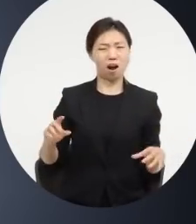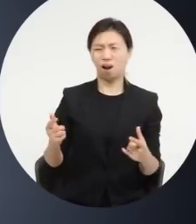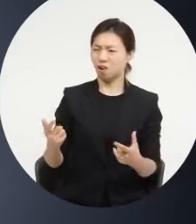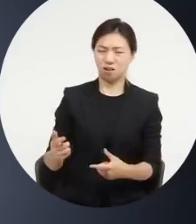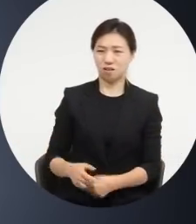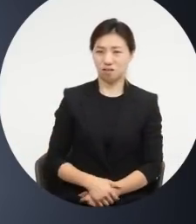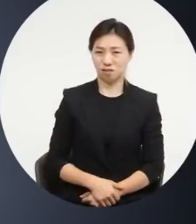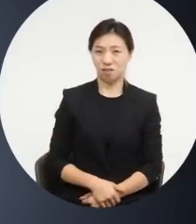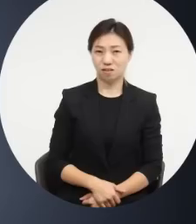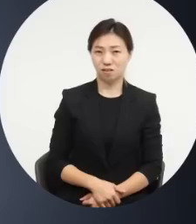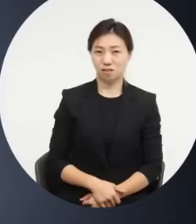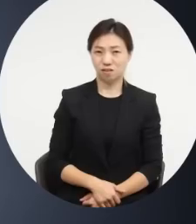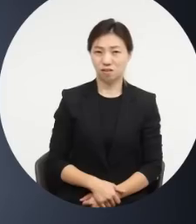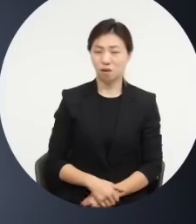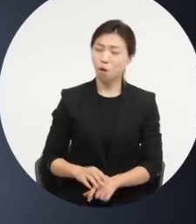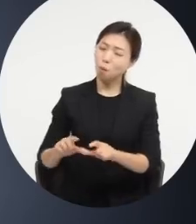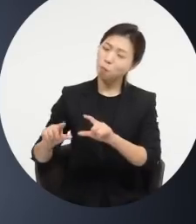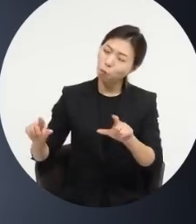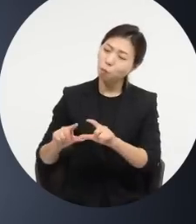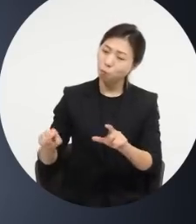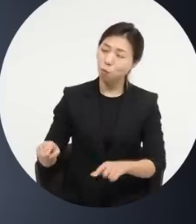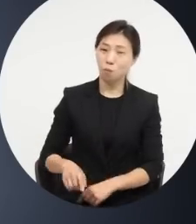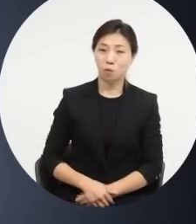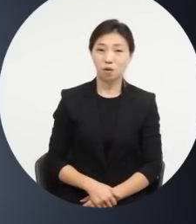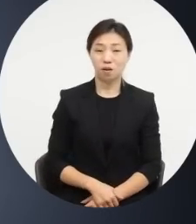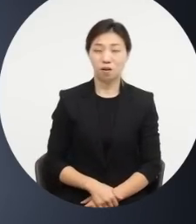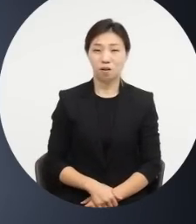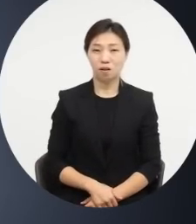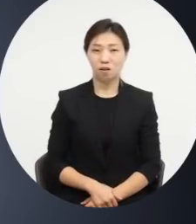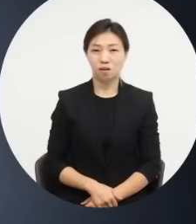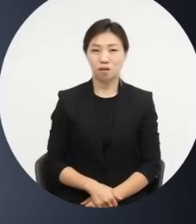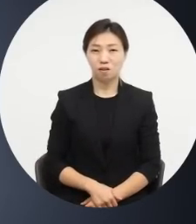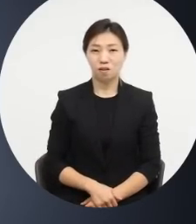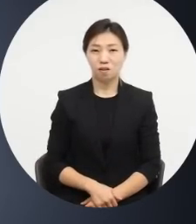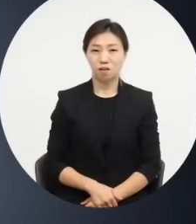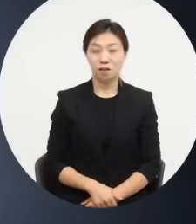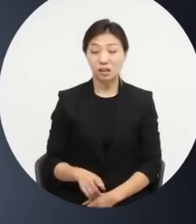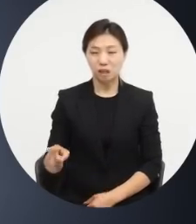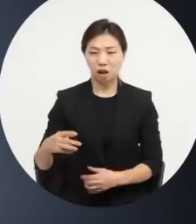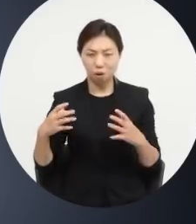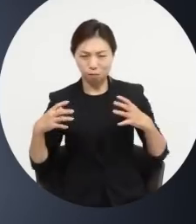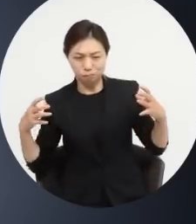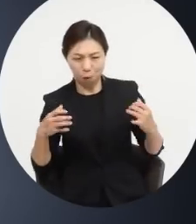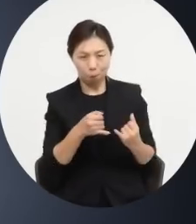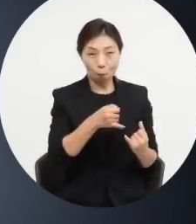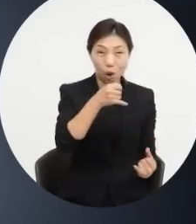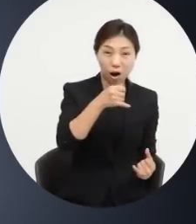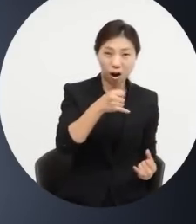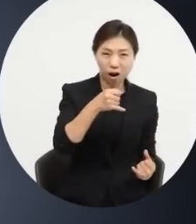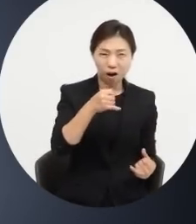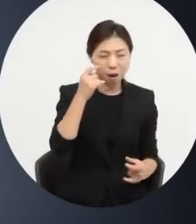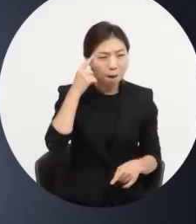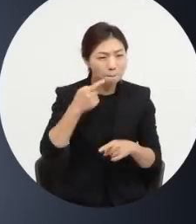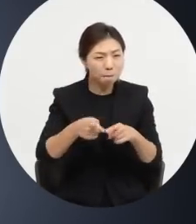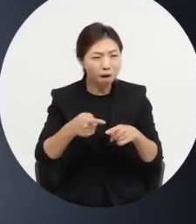수가 없다. 이런 얘기예요. 근데 이제 기준이 그런 얘기를 하려면 어떤 기준이 있어야 된단